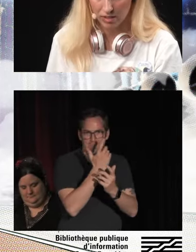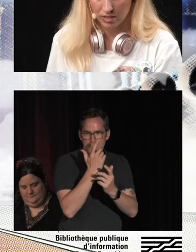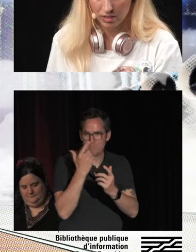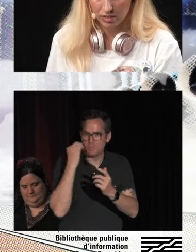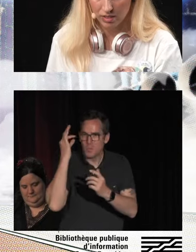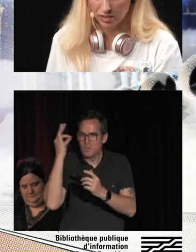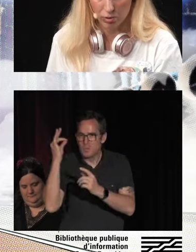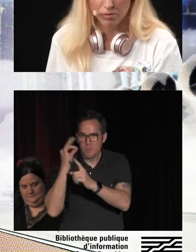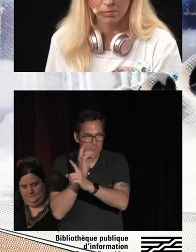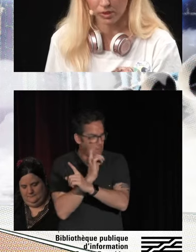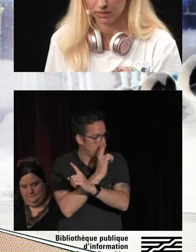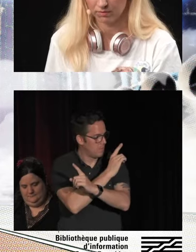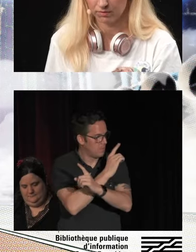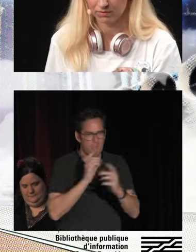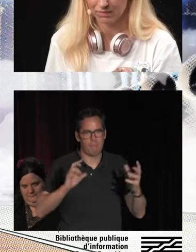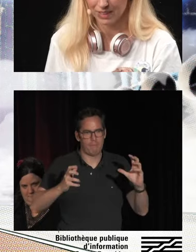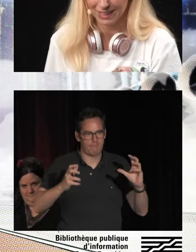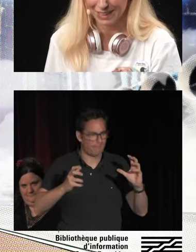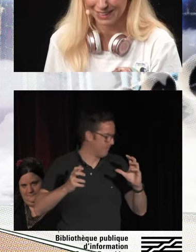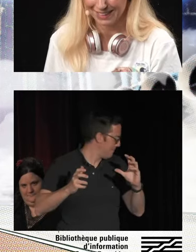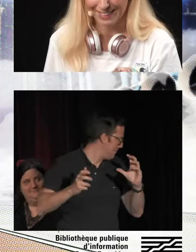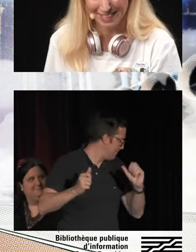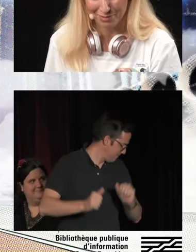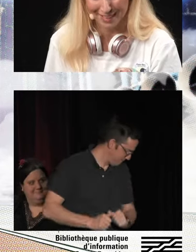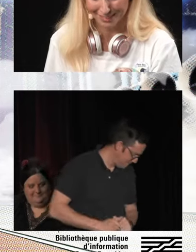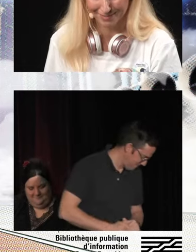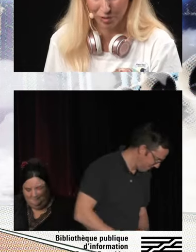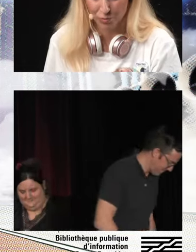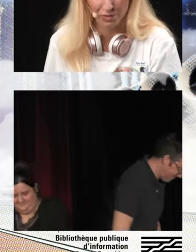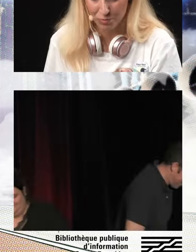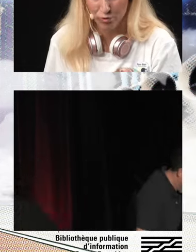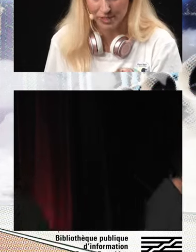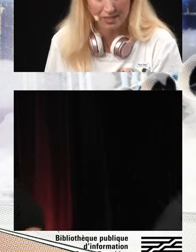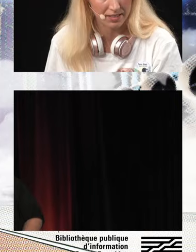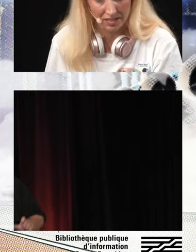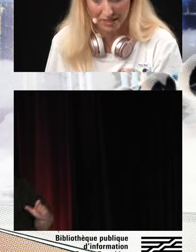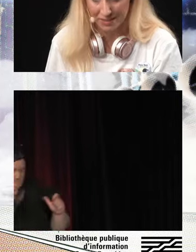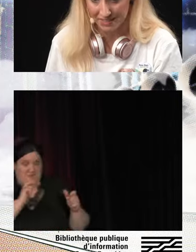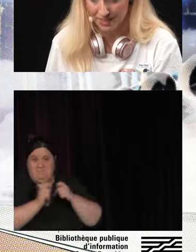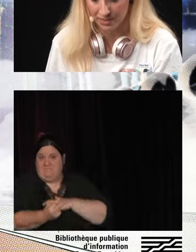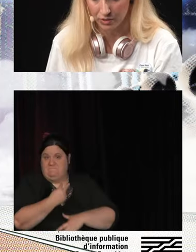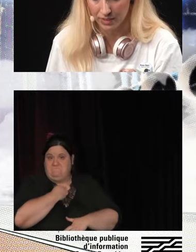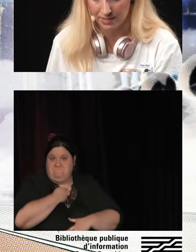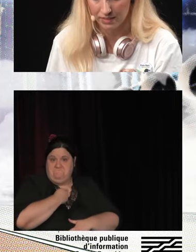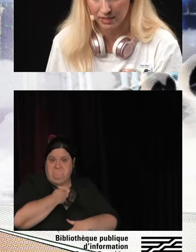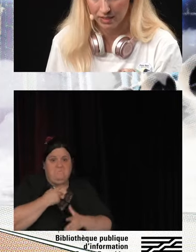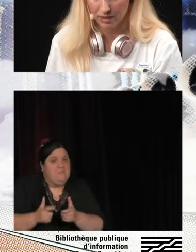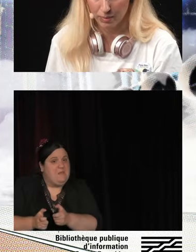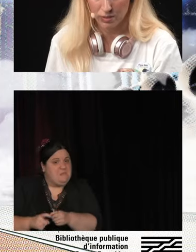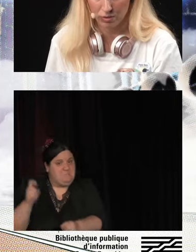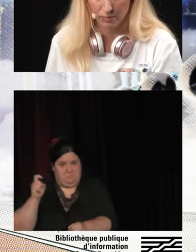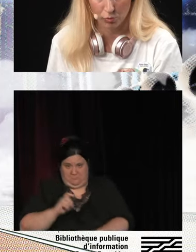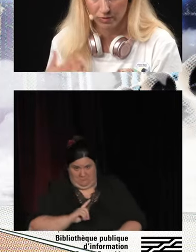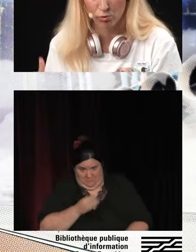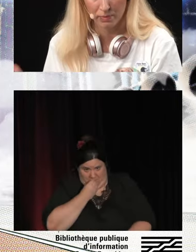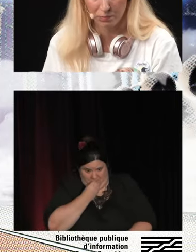ailleurs. Et le jeu s'est bloqué. Et il n'y a rien à faire. Je ne pouvais plus bouger. Ce n'était pas la manette qui s'était déconnectée